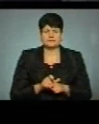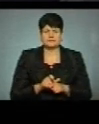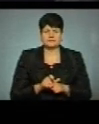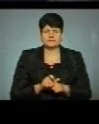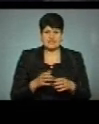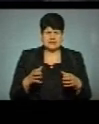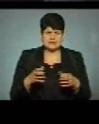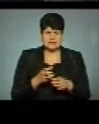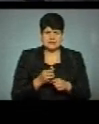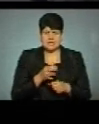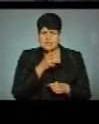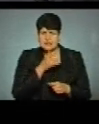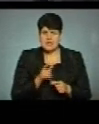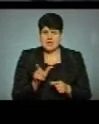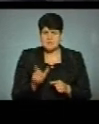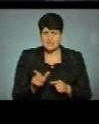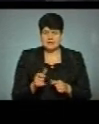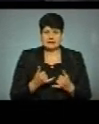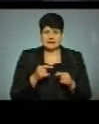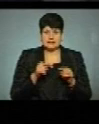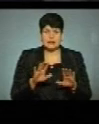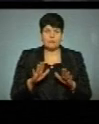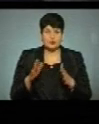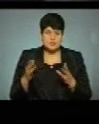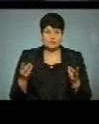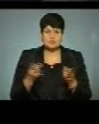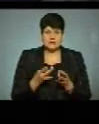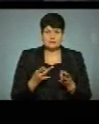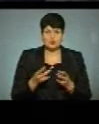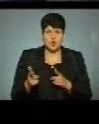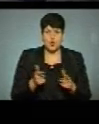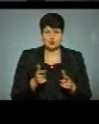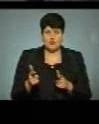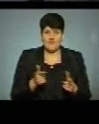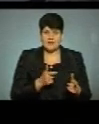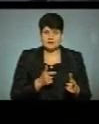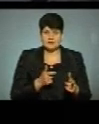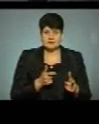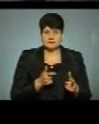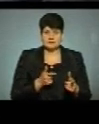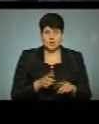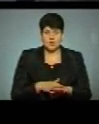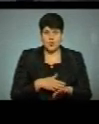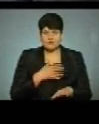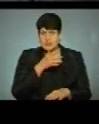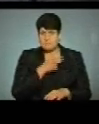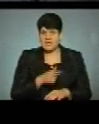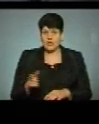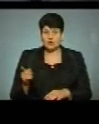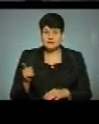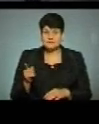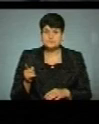Дуже стислі сроки. Для таких подій потрібно готуватися досить довгий період.